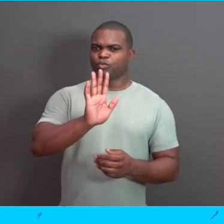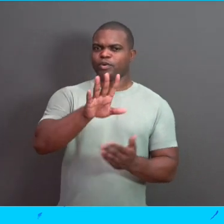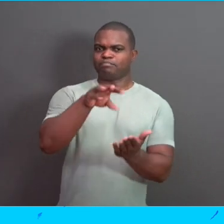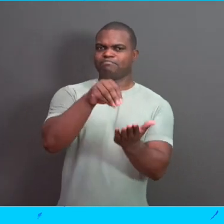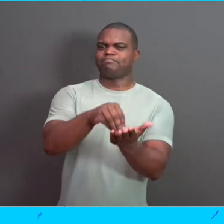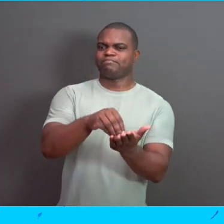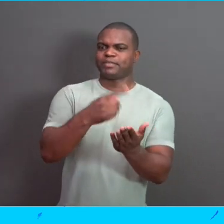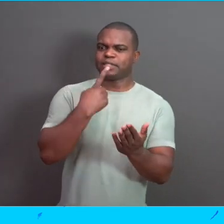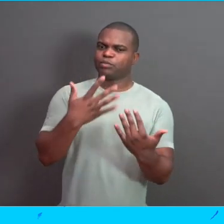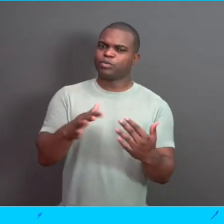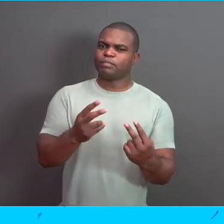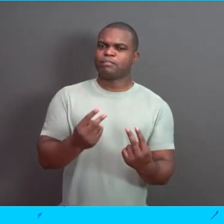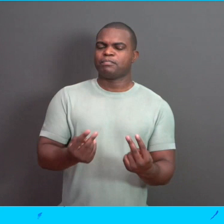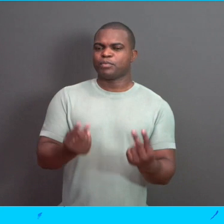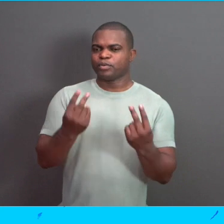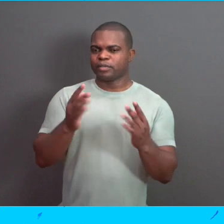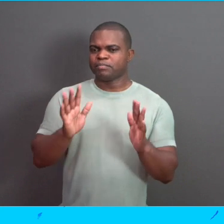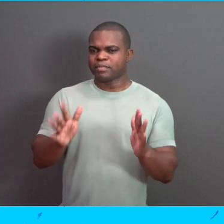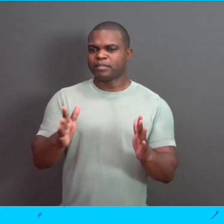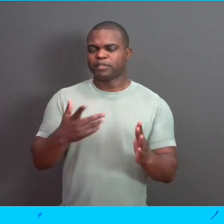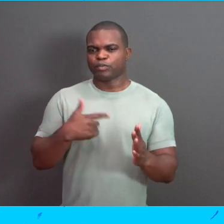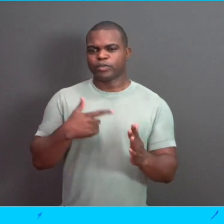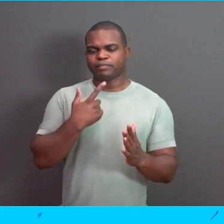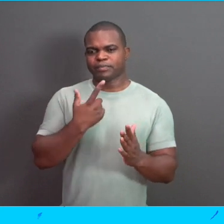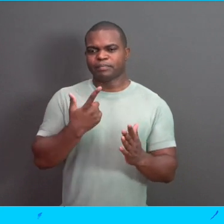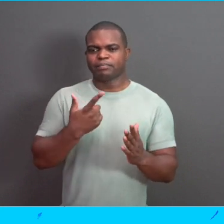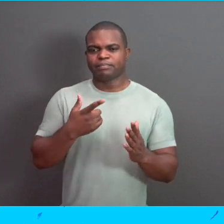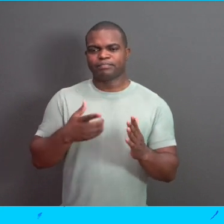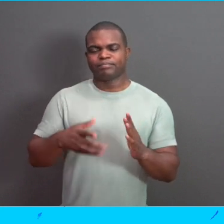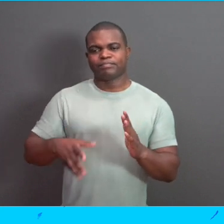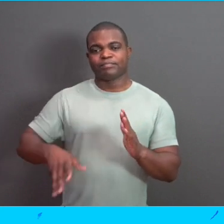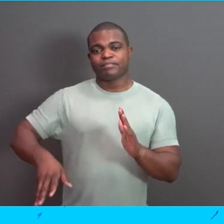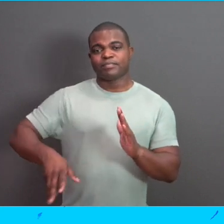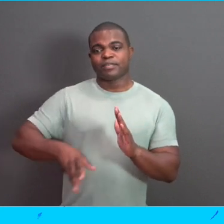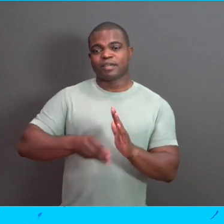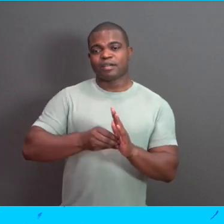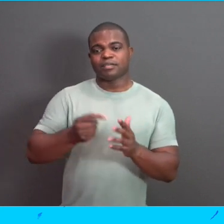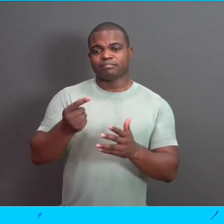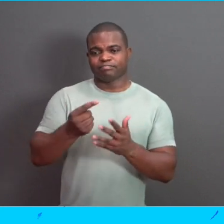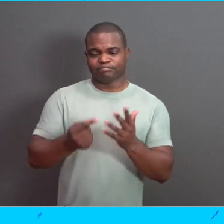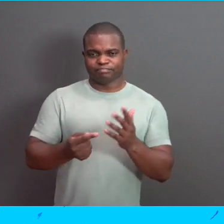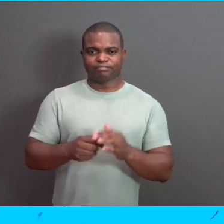Jeffrey, qu'est-ce que vous voulez ajouter encore?